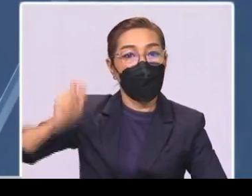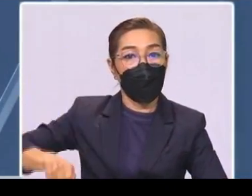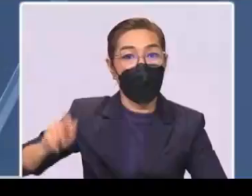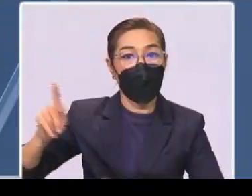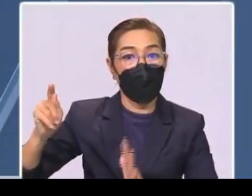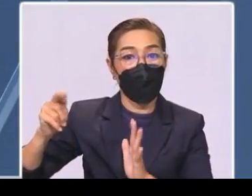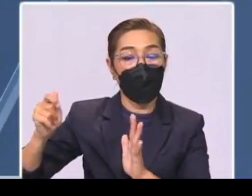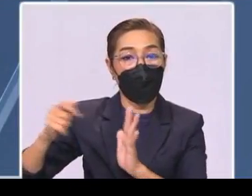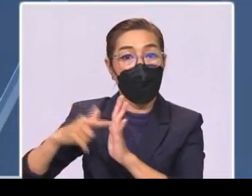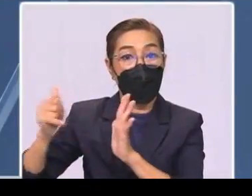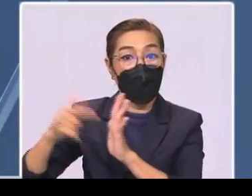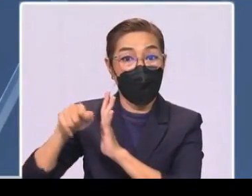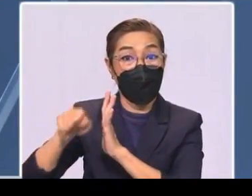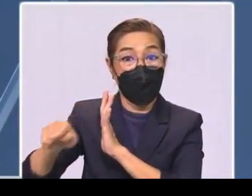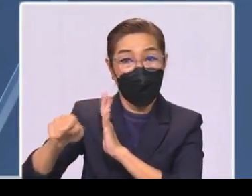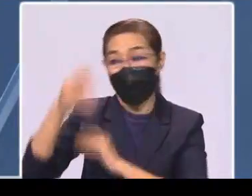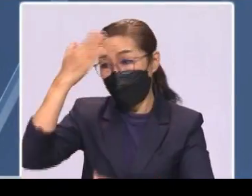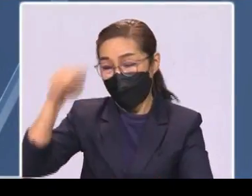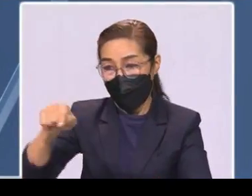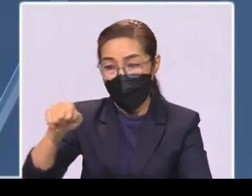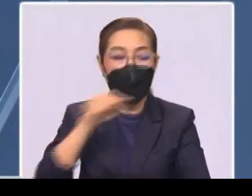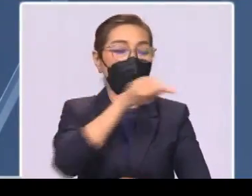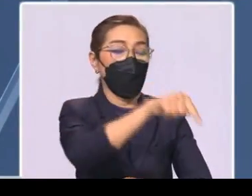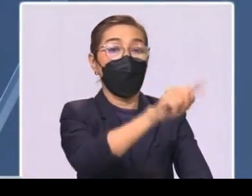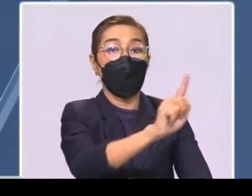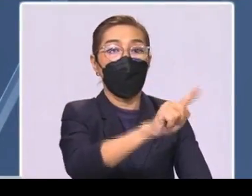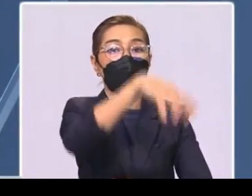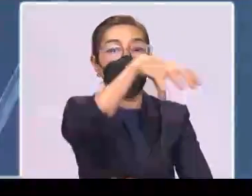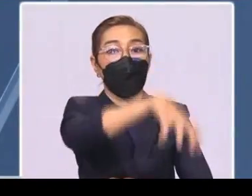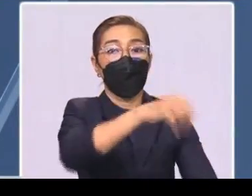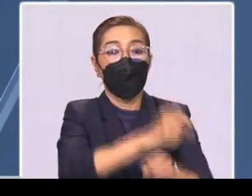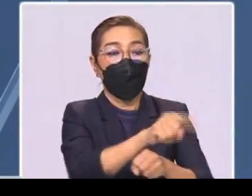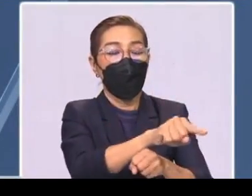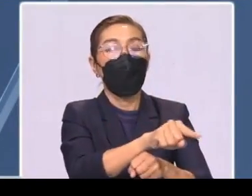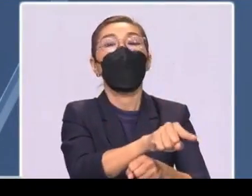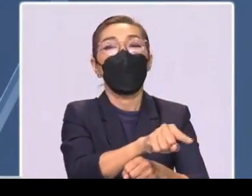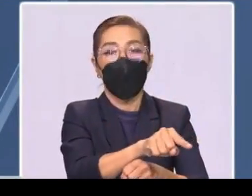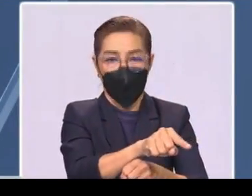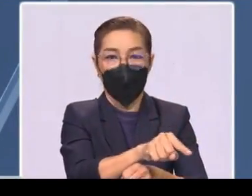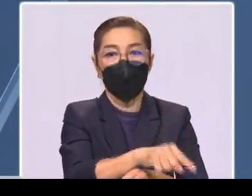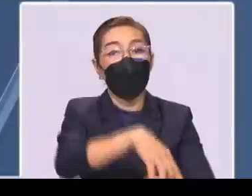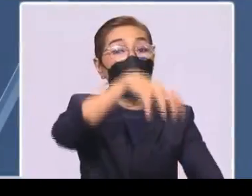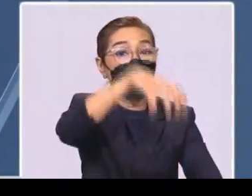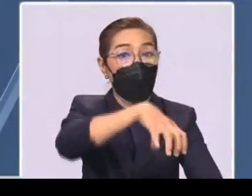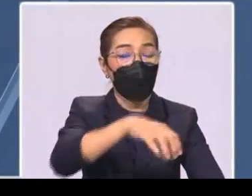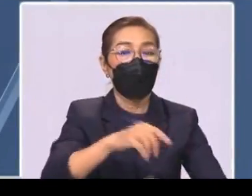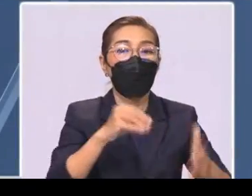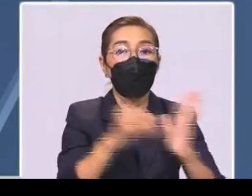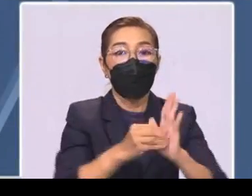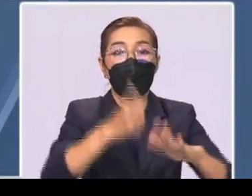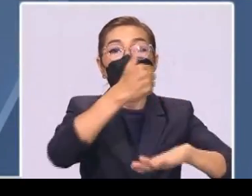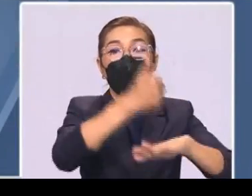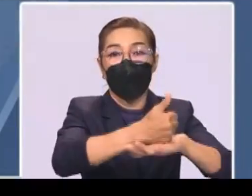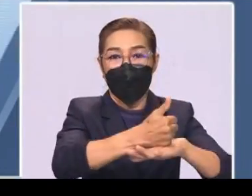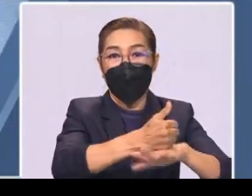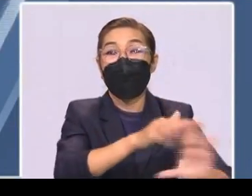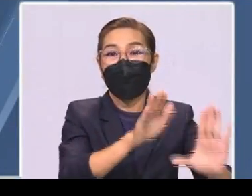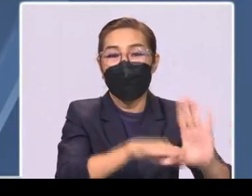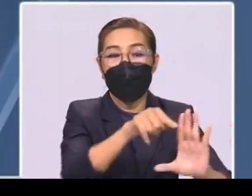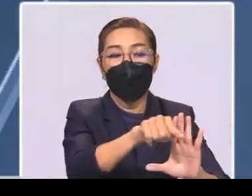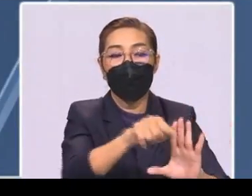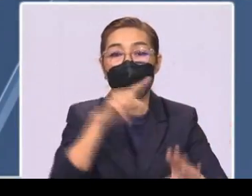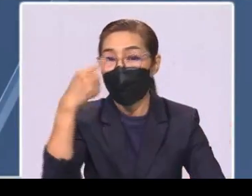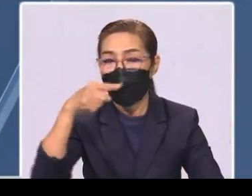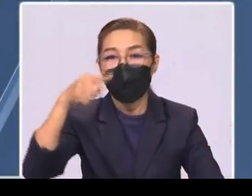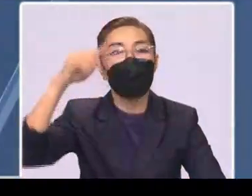่ะตรงนั้นกลายเป็นสำนักงานของผู้สมัครผู้ว่ากทมค่ะก็คือท่านจเอกจทิพไชยจินดาใช่